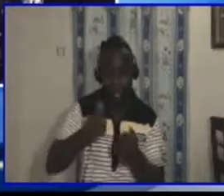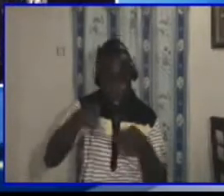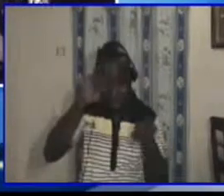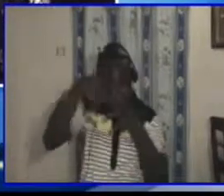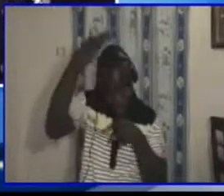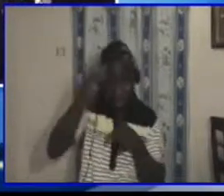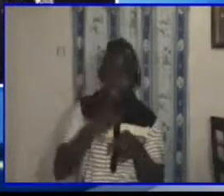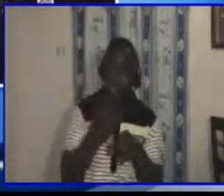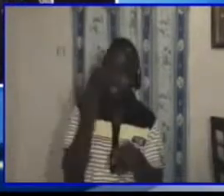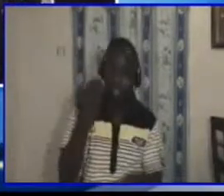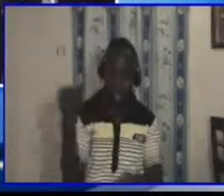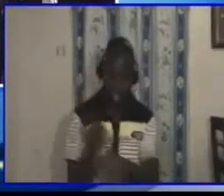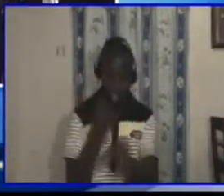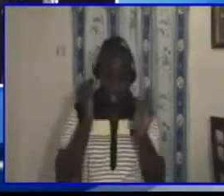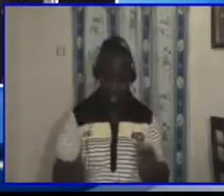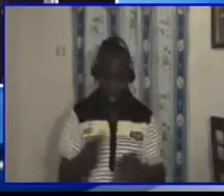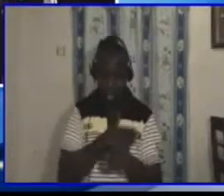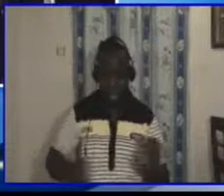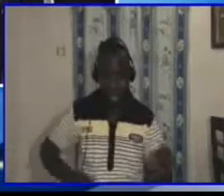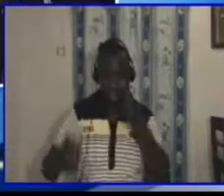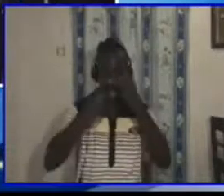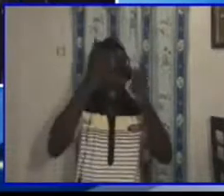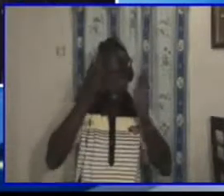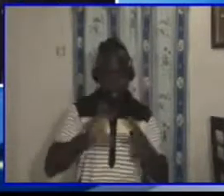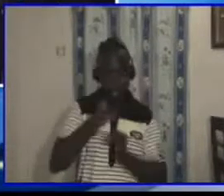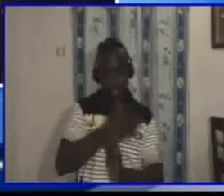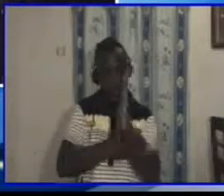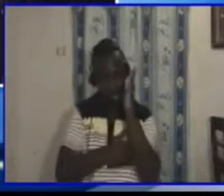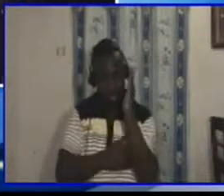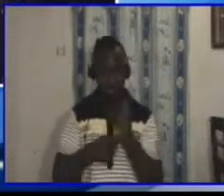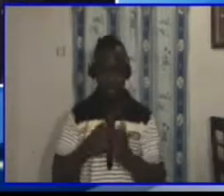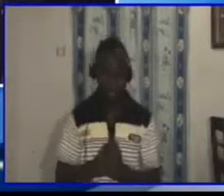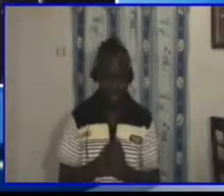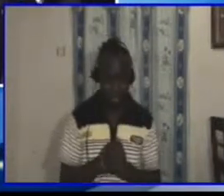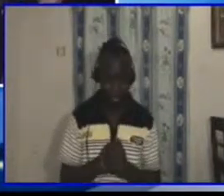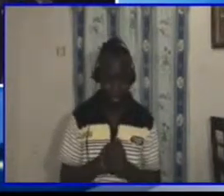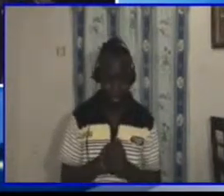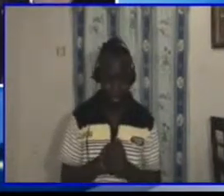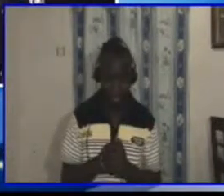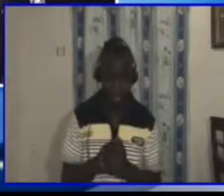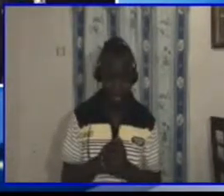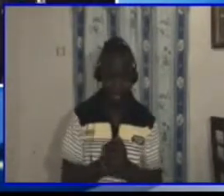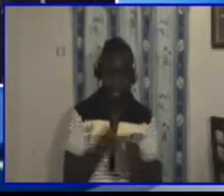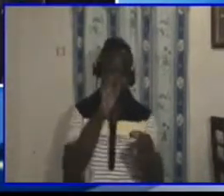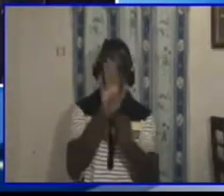che william brown era il servitore e proprietà di dio